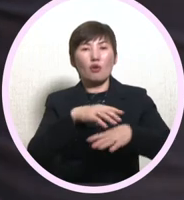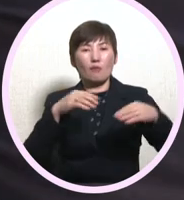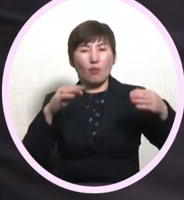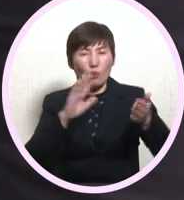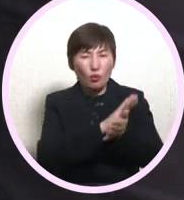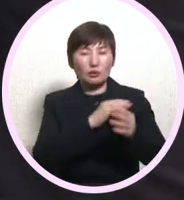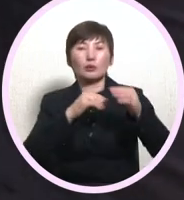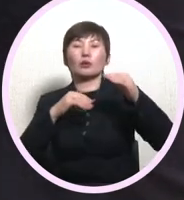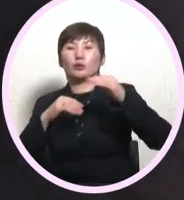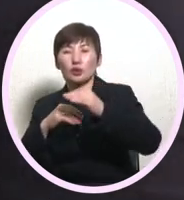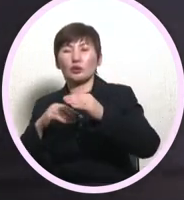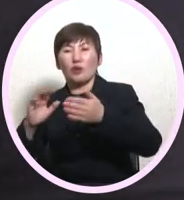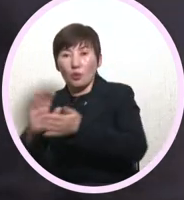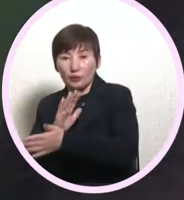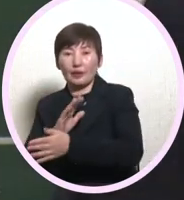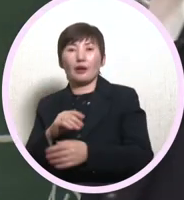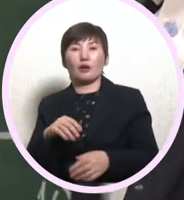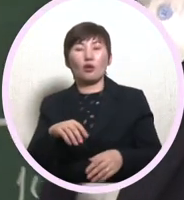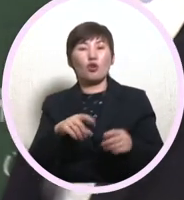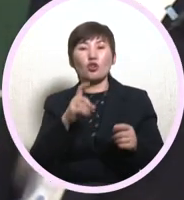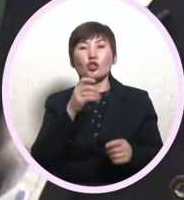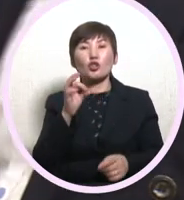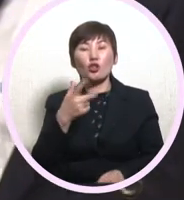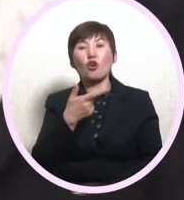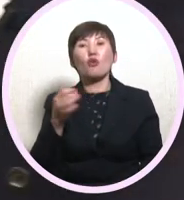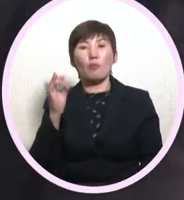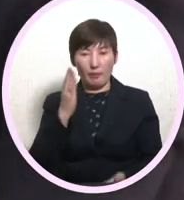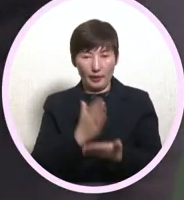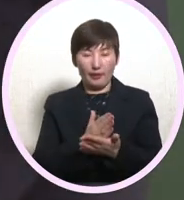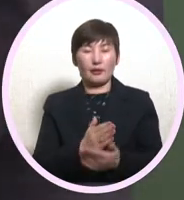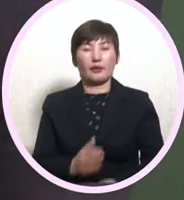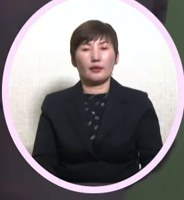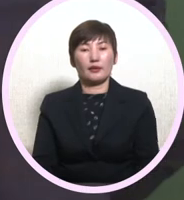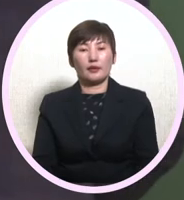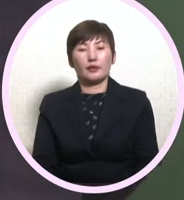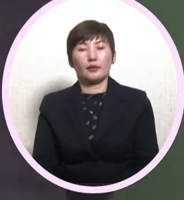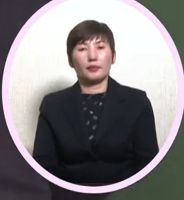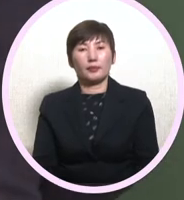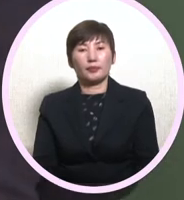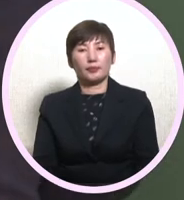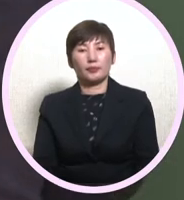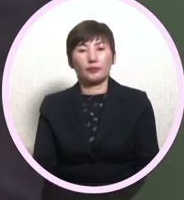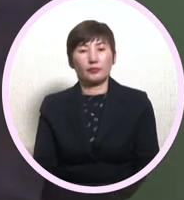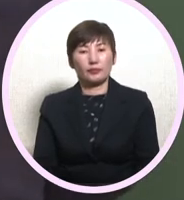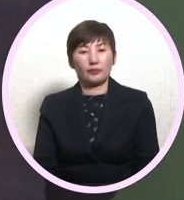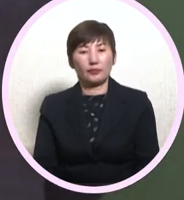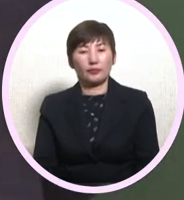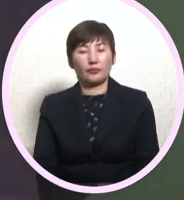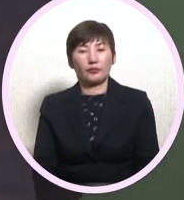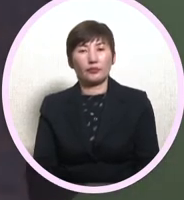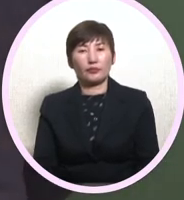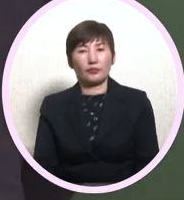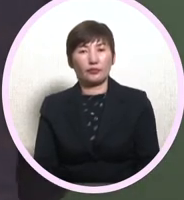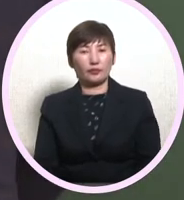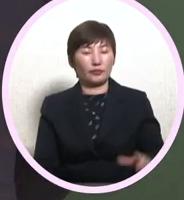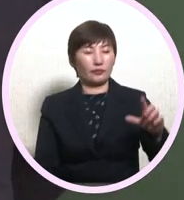б гэдэг юм. Агаас б болохоор манай дээр бол жигд хурцх хөдөлгөөн баг. Тэгвэл жигд хурцх хөдөлгөөн дээр энэ нэг математикийн төш